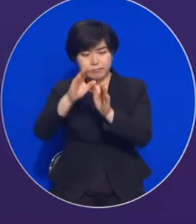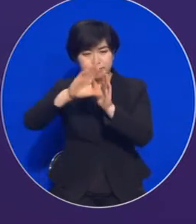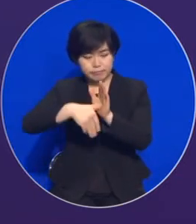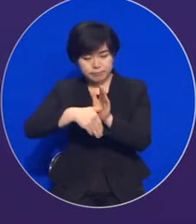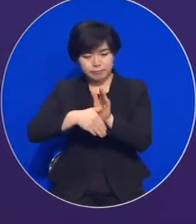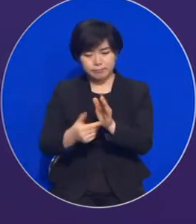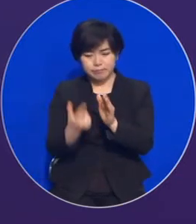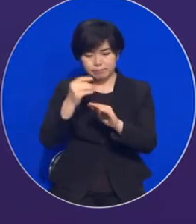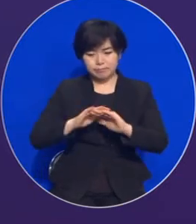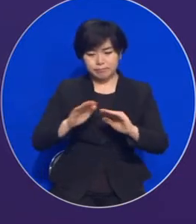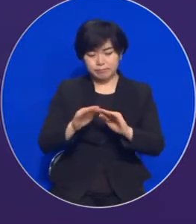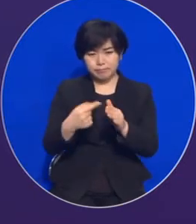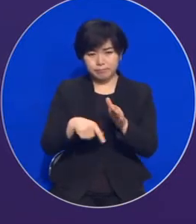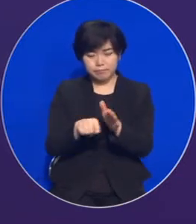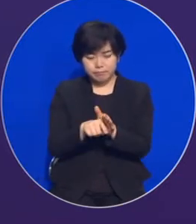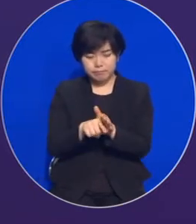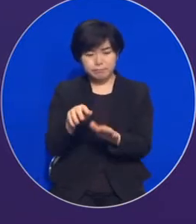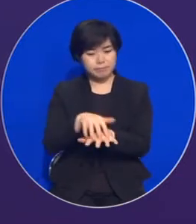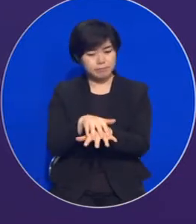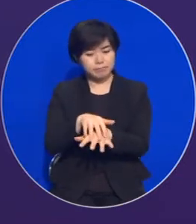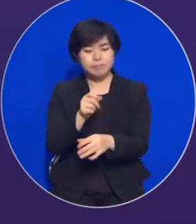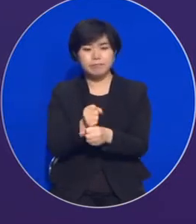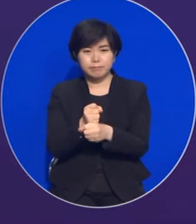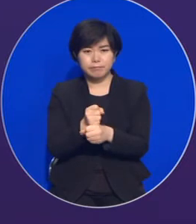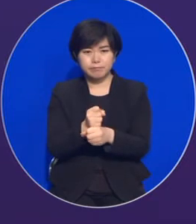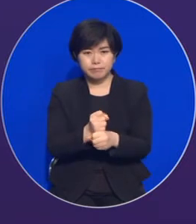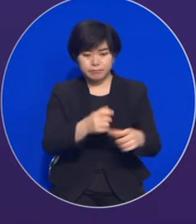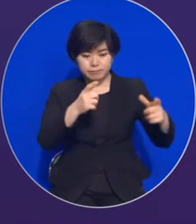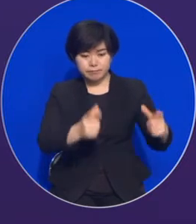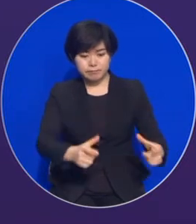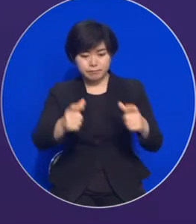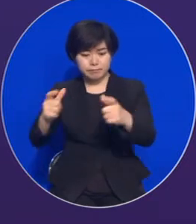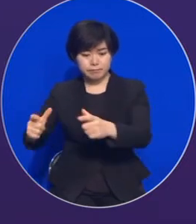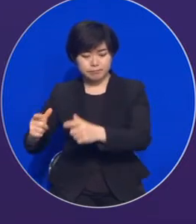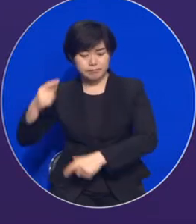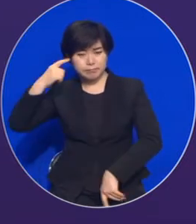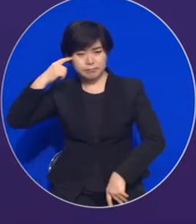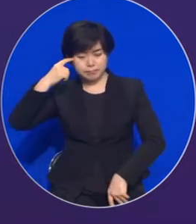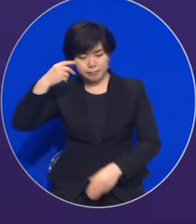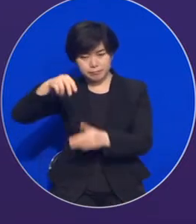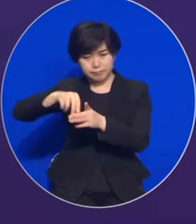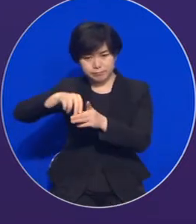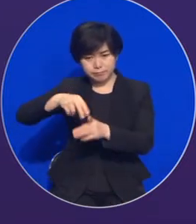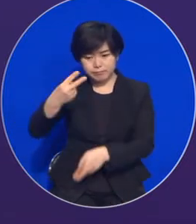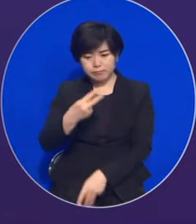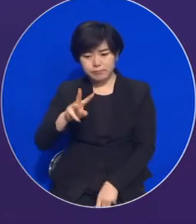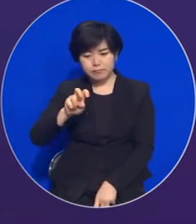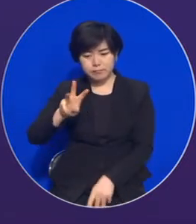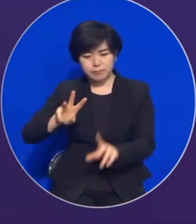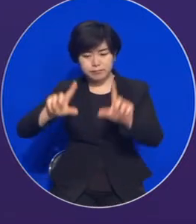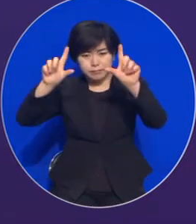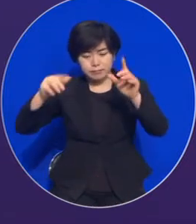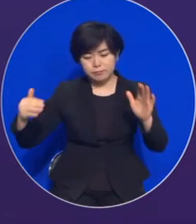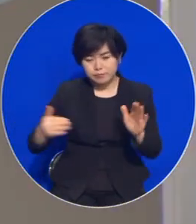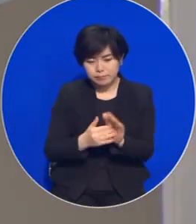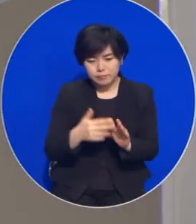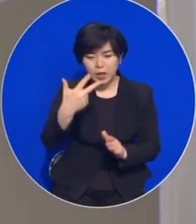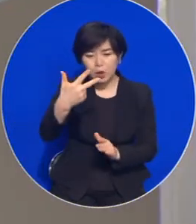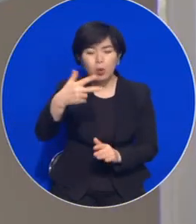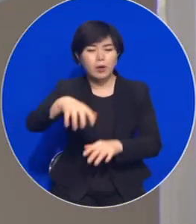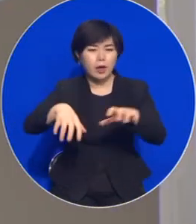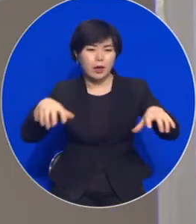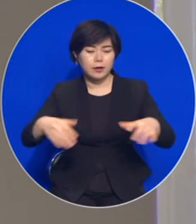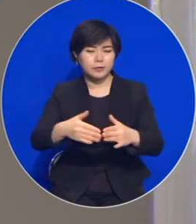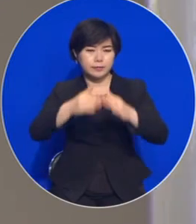대응하기 위한 기반도 구축합니다 권역별 트라우마 센터 를 2023년까지 1 곳곳으로 확충 합니다